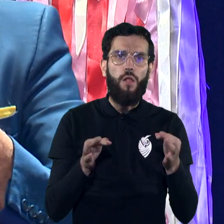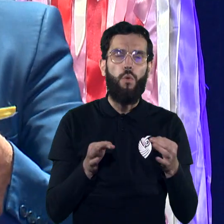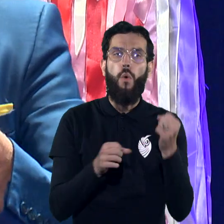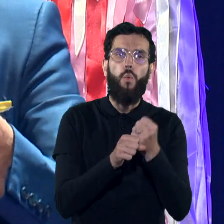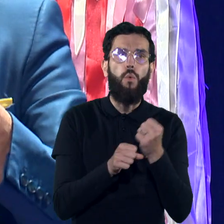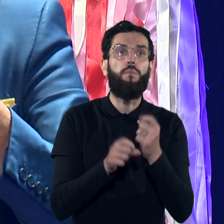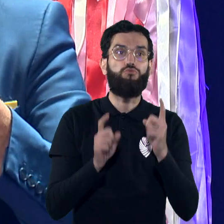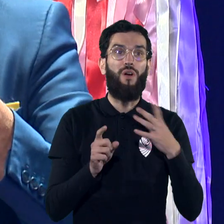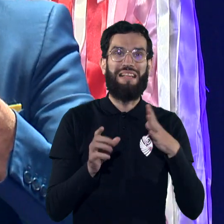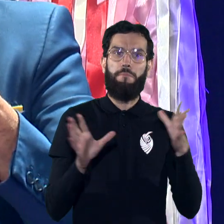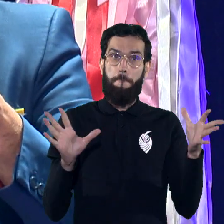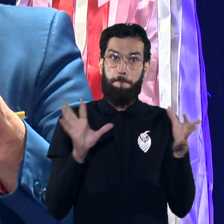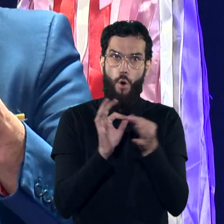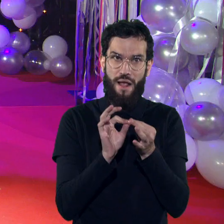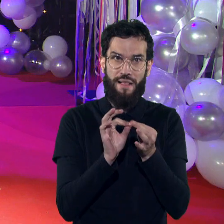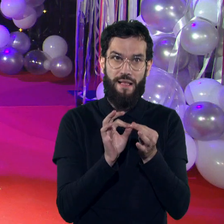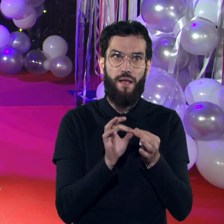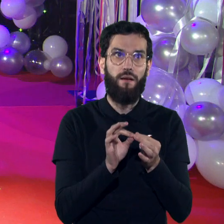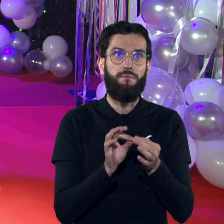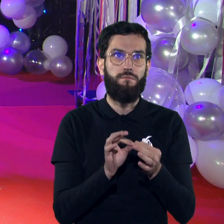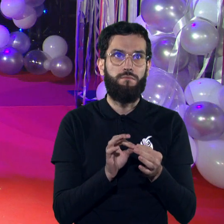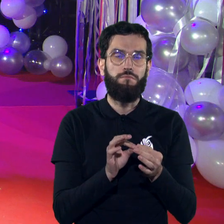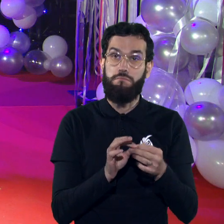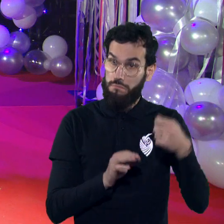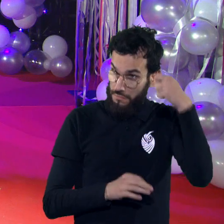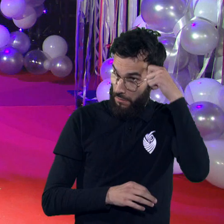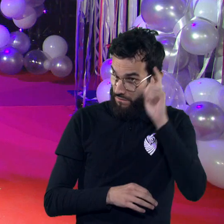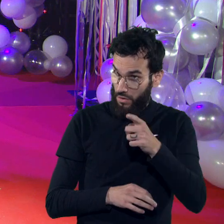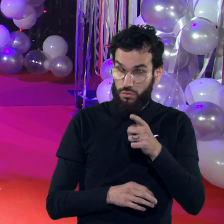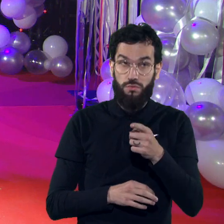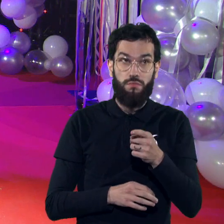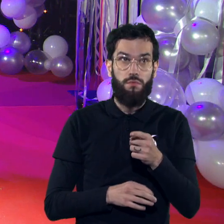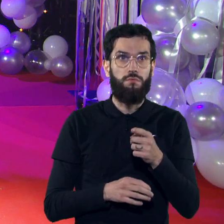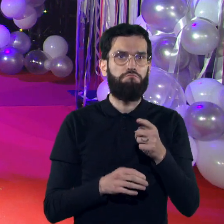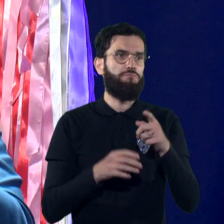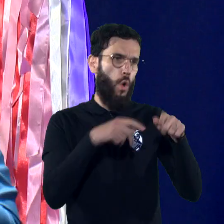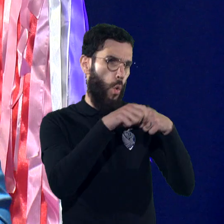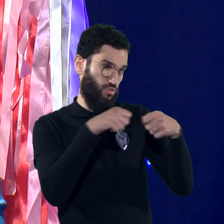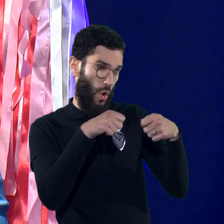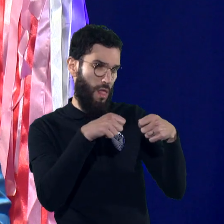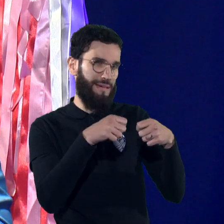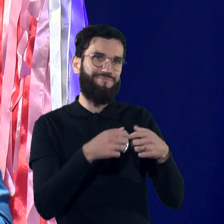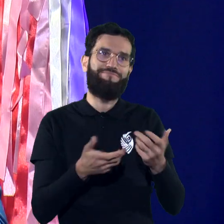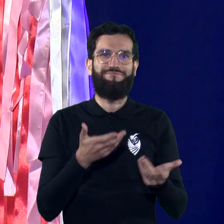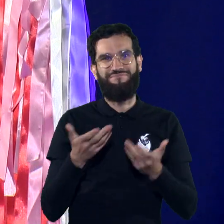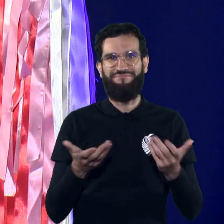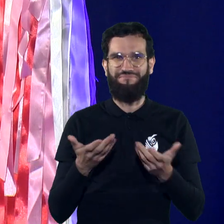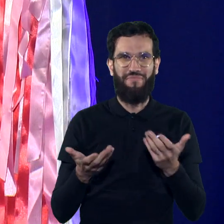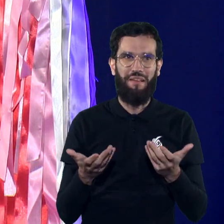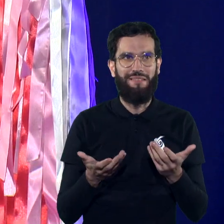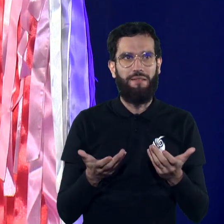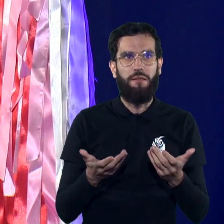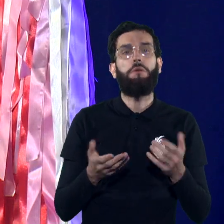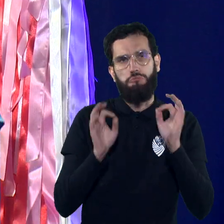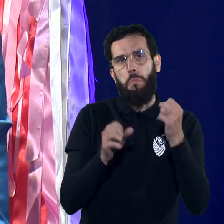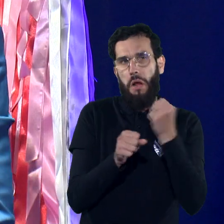spôsob, ako to scelíme, je... daj nejaký nápad. Úzol. Dobre, no tak ale to není moc kúzelnícke.